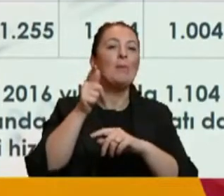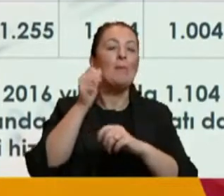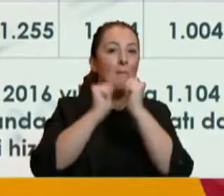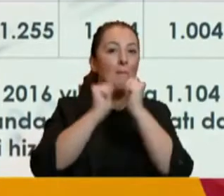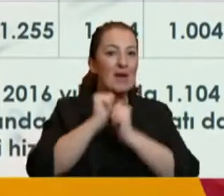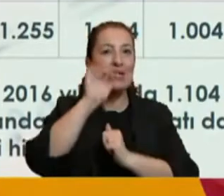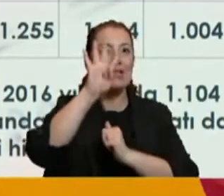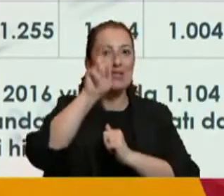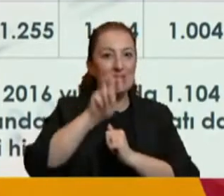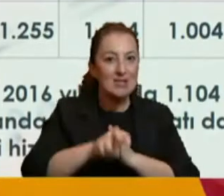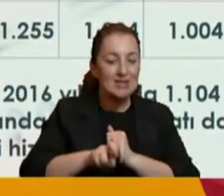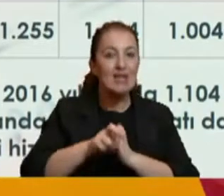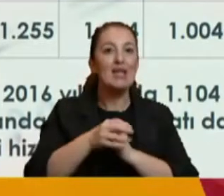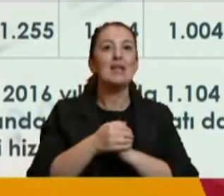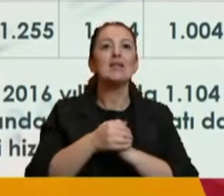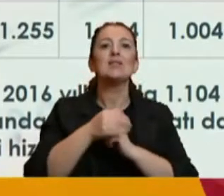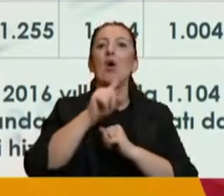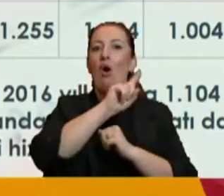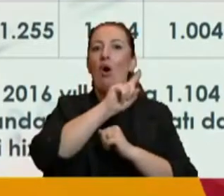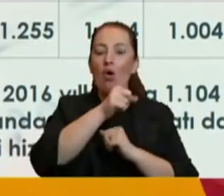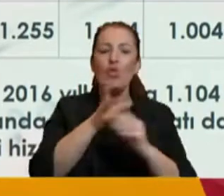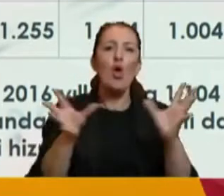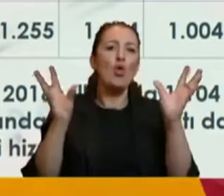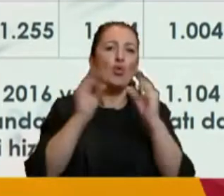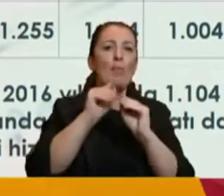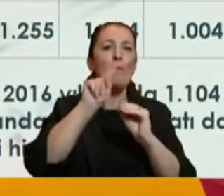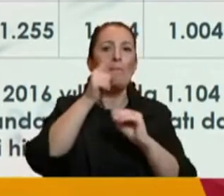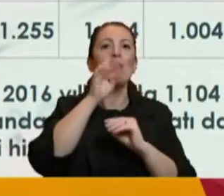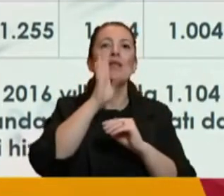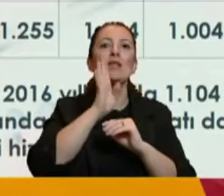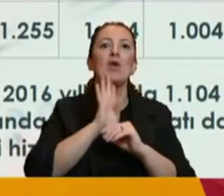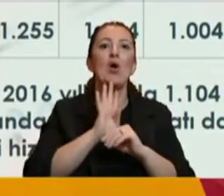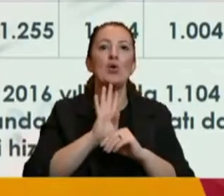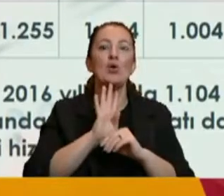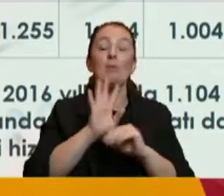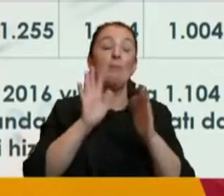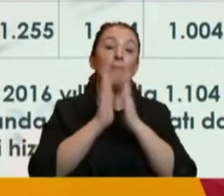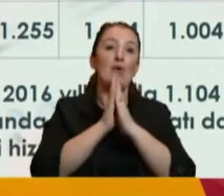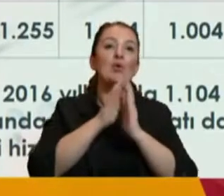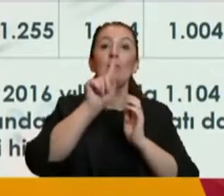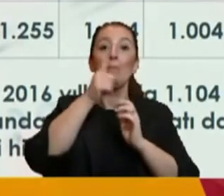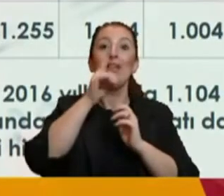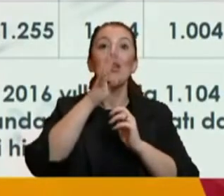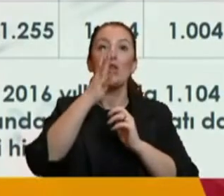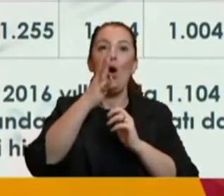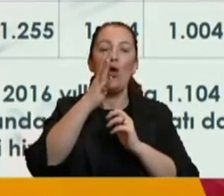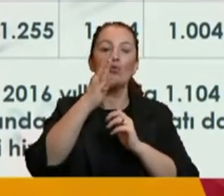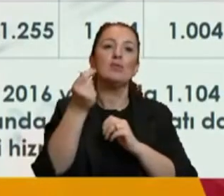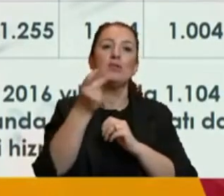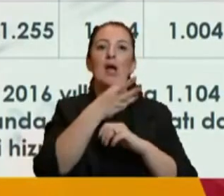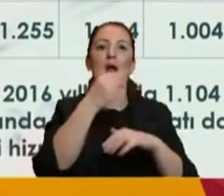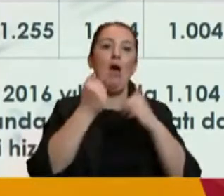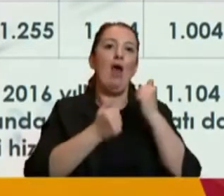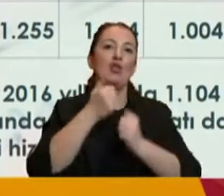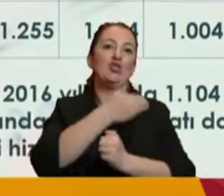dorse romörk on toplam 1004 araçla hizmet veriyoruz